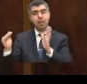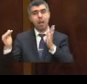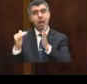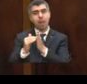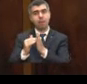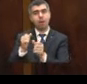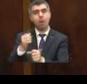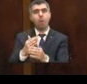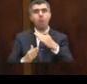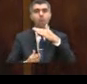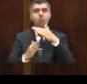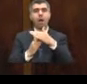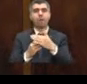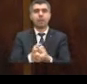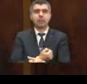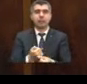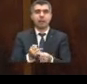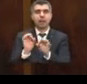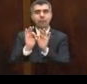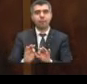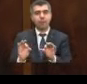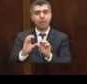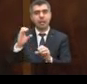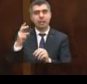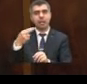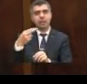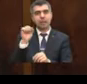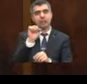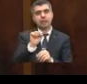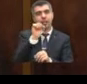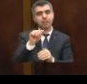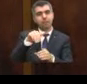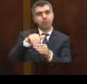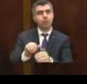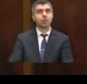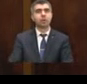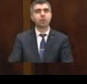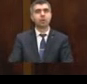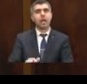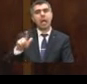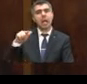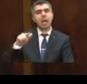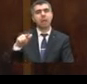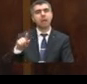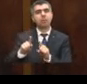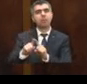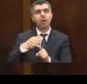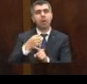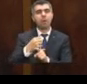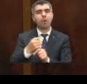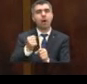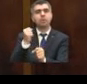مؤقتا العمل بواسطة السينيسيس. كاين بعض الإخوان حتى في التدخلات كيقول لك راه غير بعض القطاعات اللي